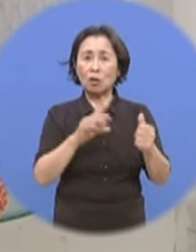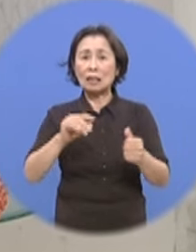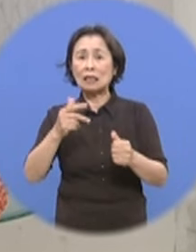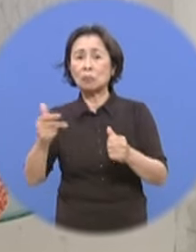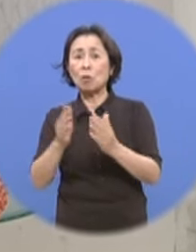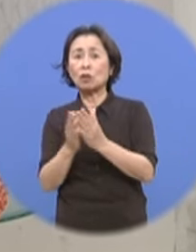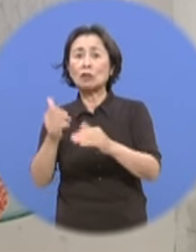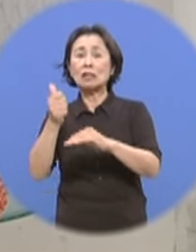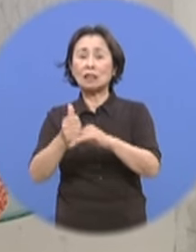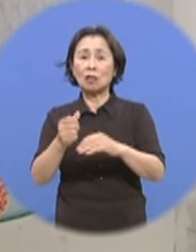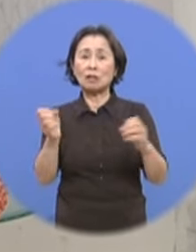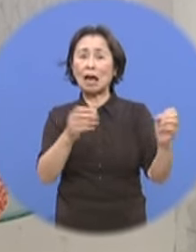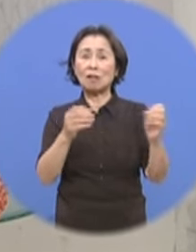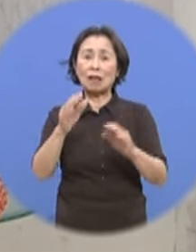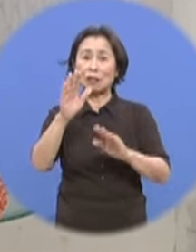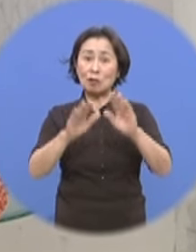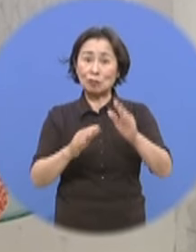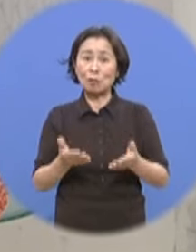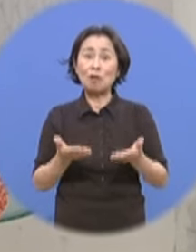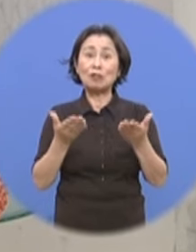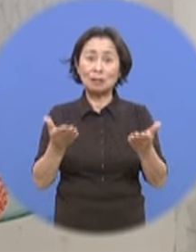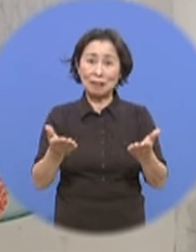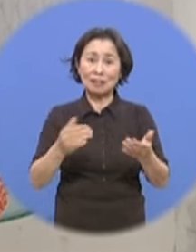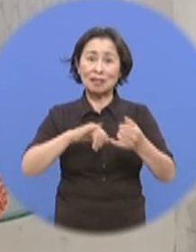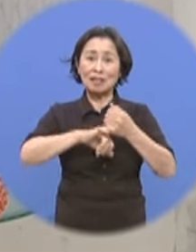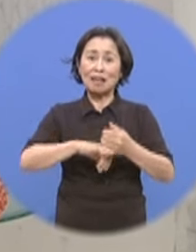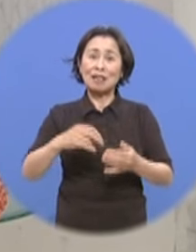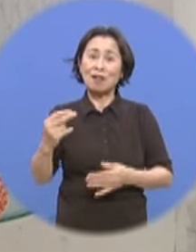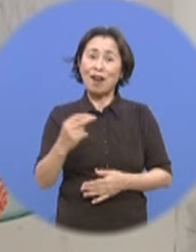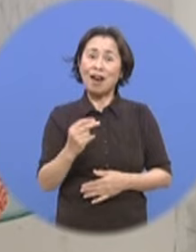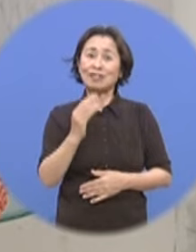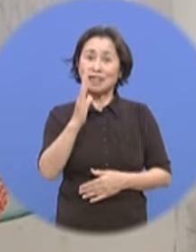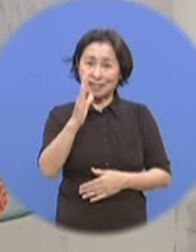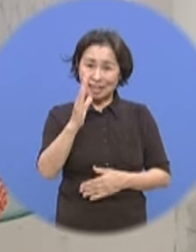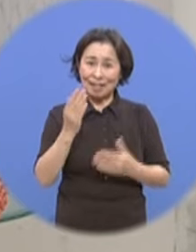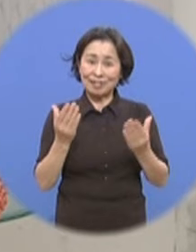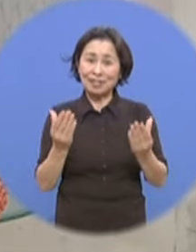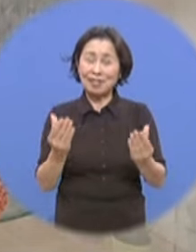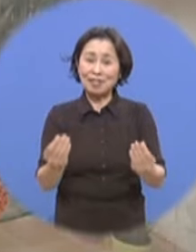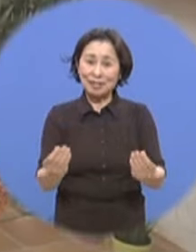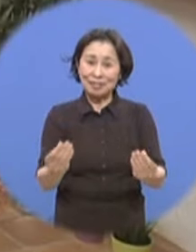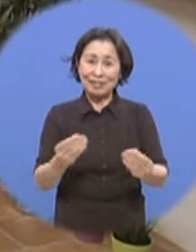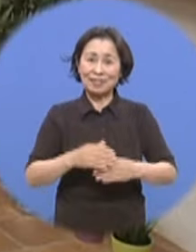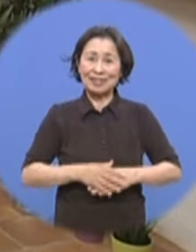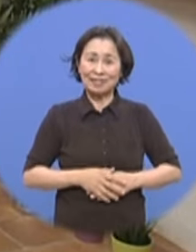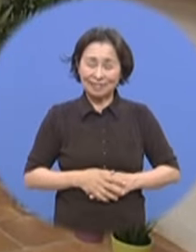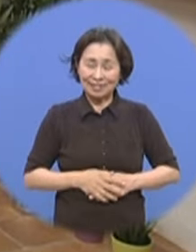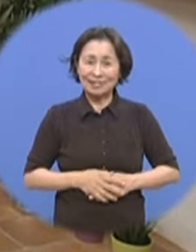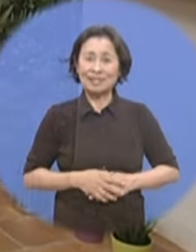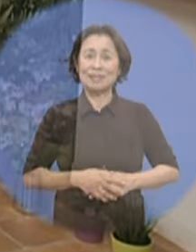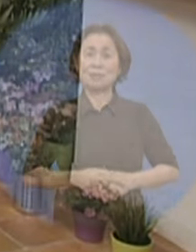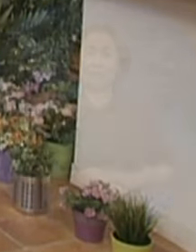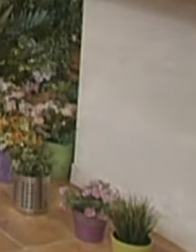模様をお伝えします来週も是非ご覧くださいそれでは今週はこれで失礼します